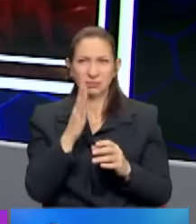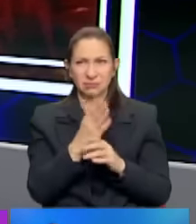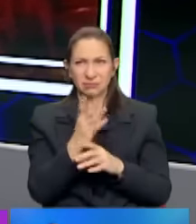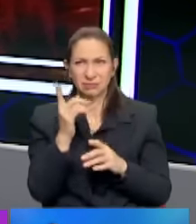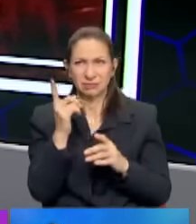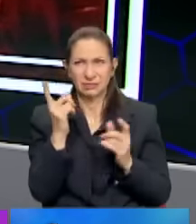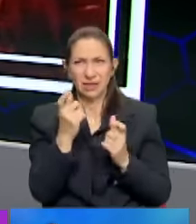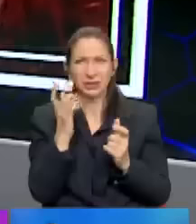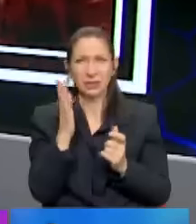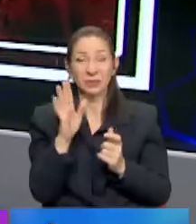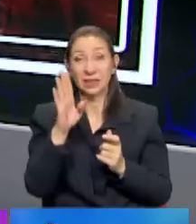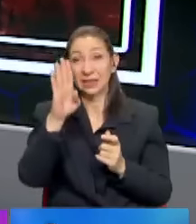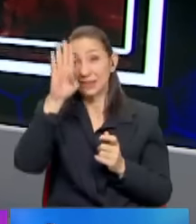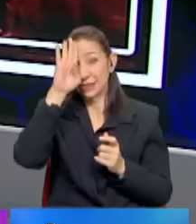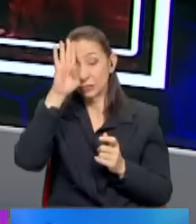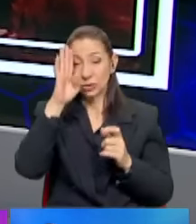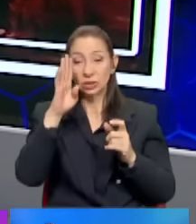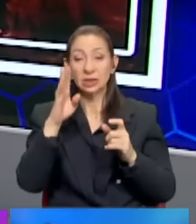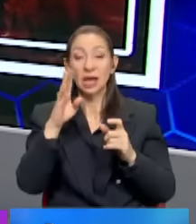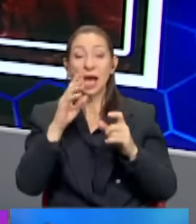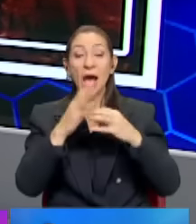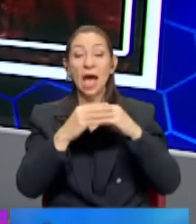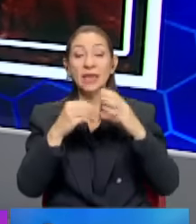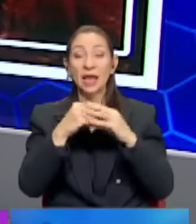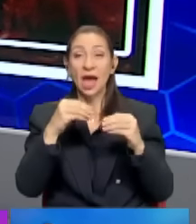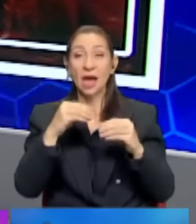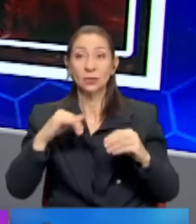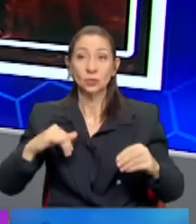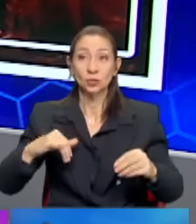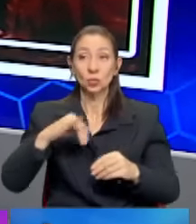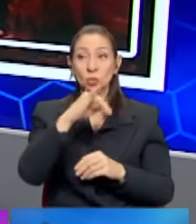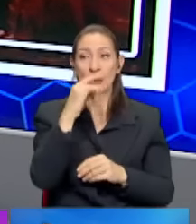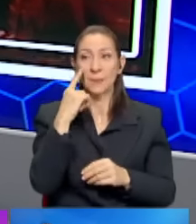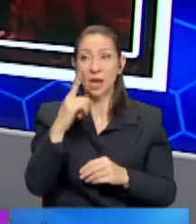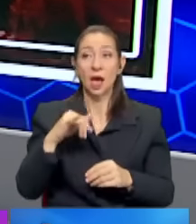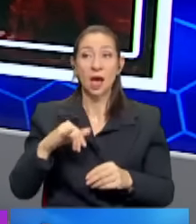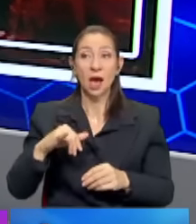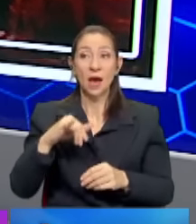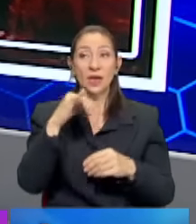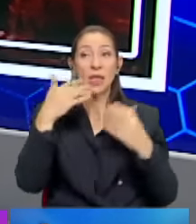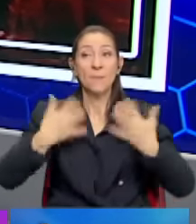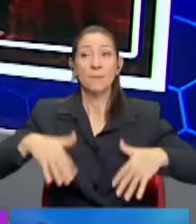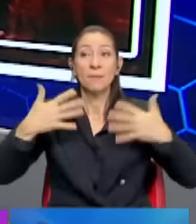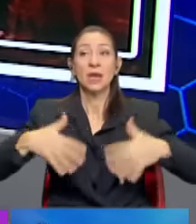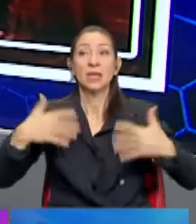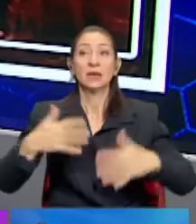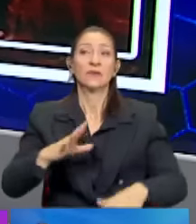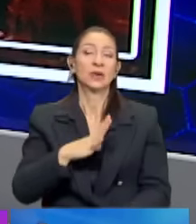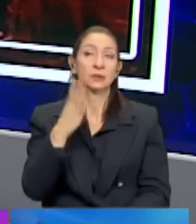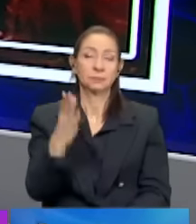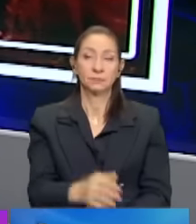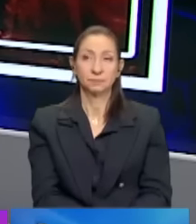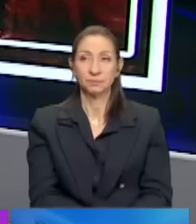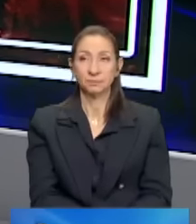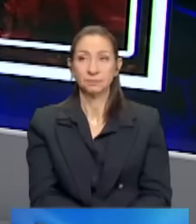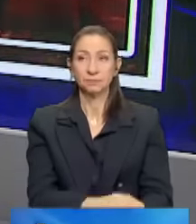bir bulım İstanbul Çukurova seferini yapan uçağa bakacağız Havada Panik anları var